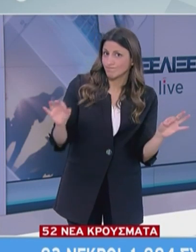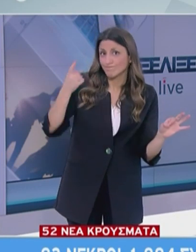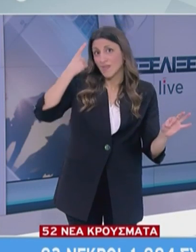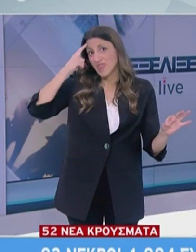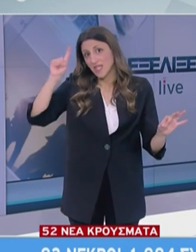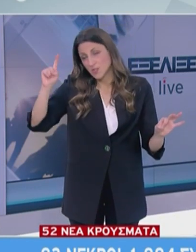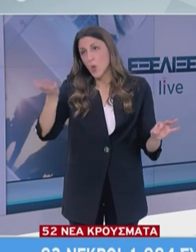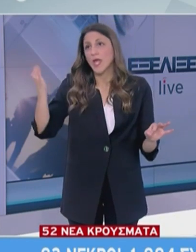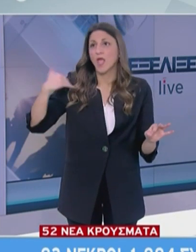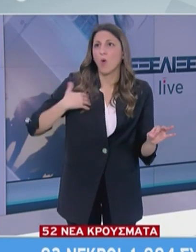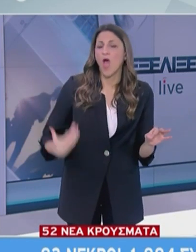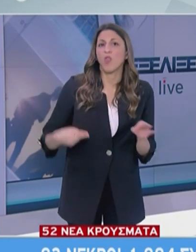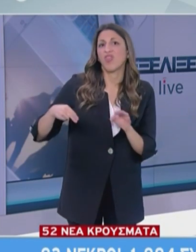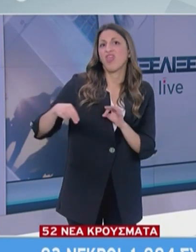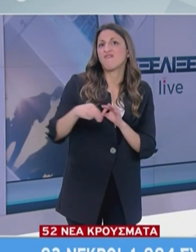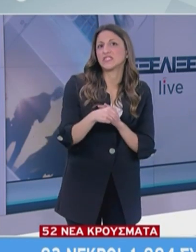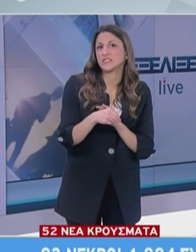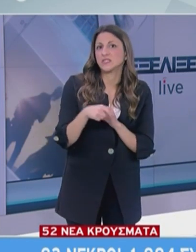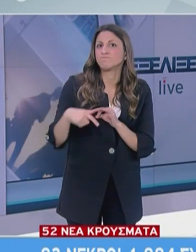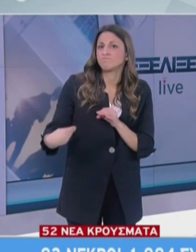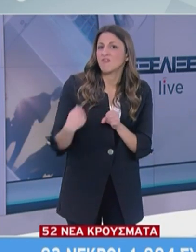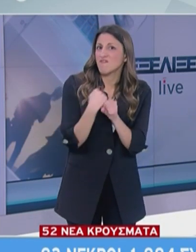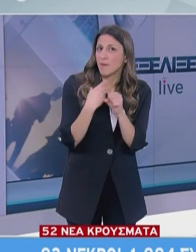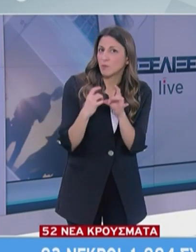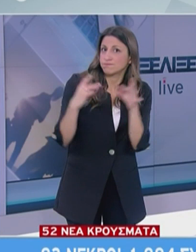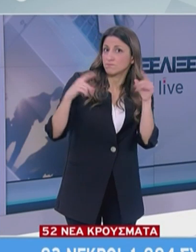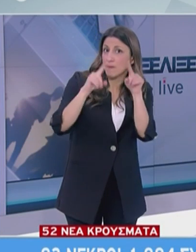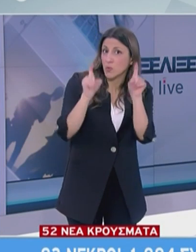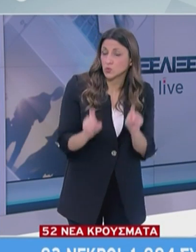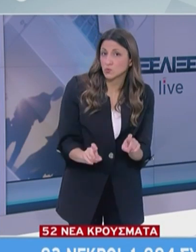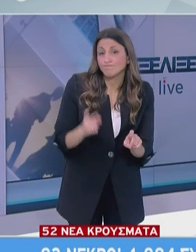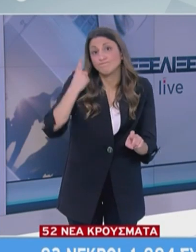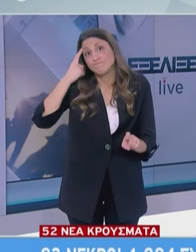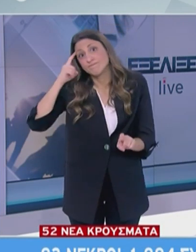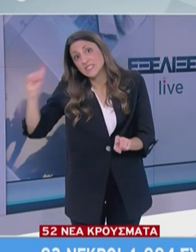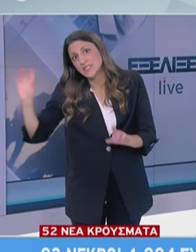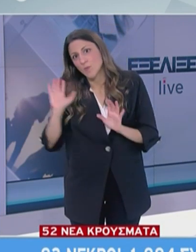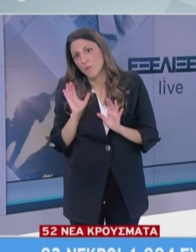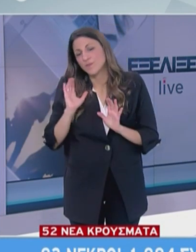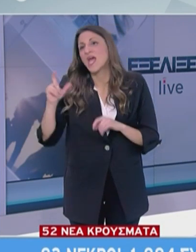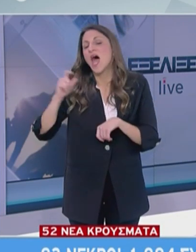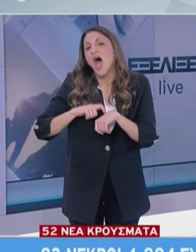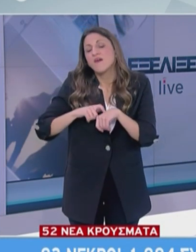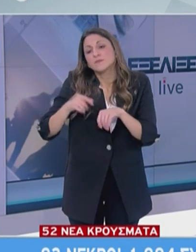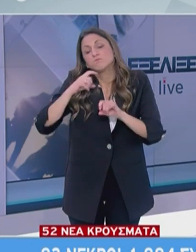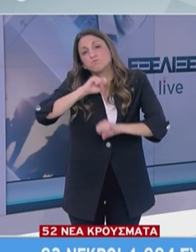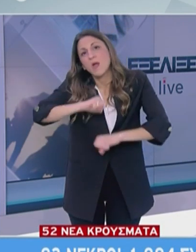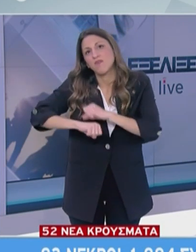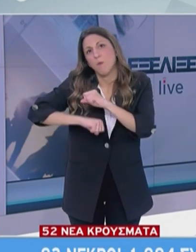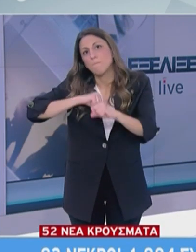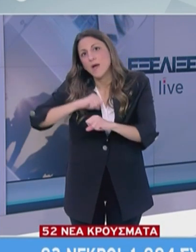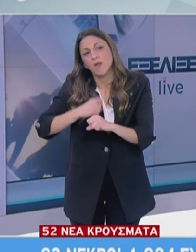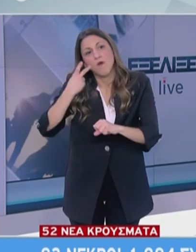χορηγούμε. Σίγουρα αυτή τη στιγμή δεν υπάρχουν κάτι περισσότερο στην παγκόσμια βιβλιογραφία. Πορευόμαστε με τα καλύτερα